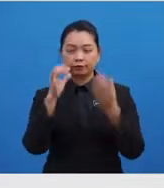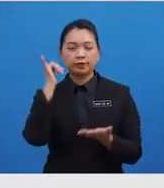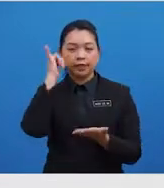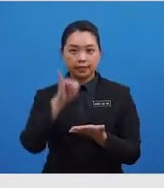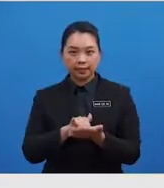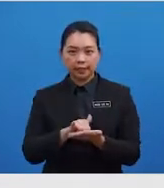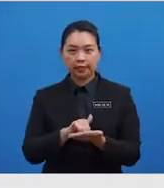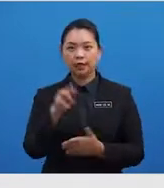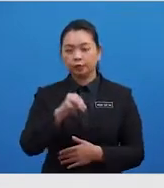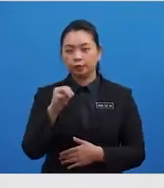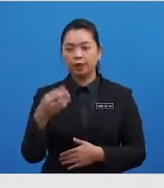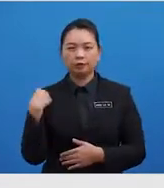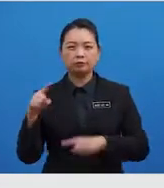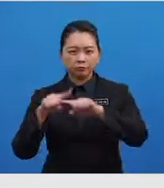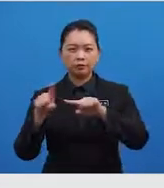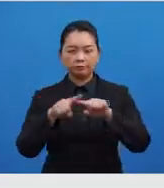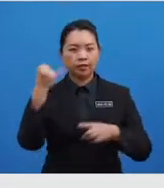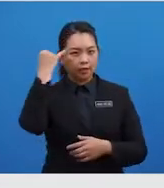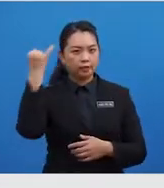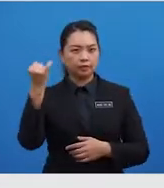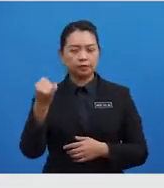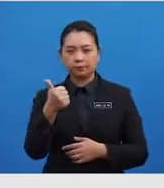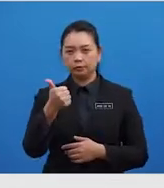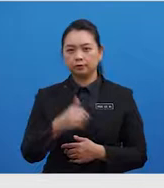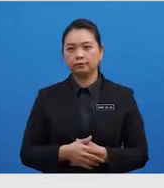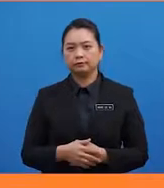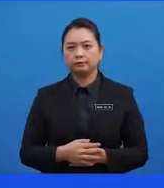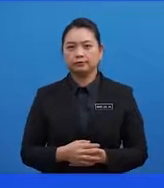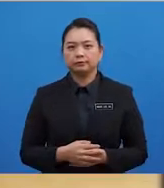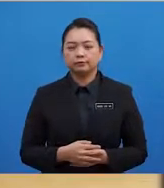murid-murid ada pelbagai idea yang lebih menarik kan?